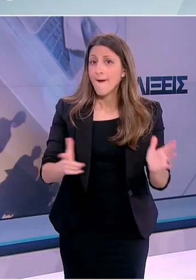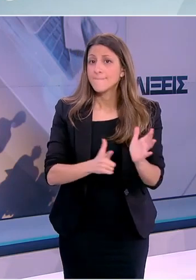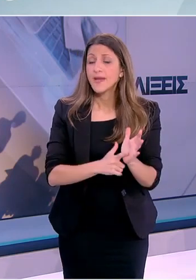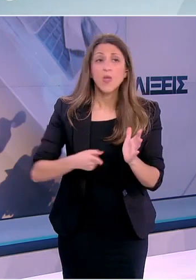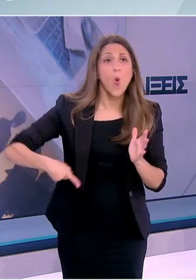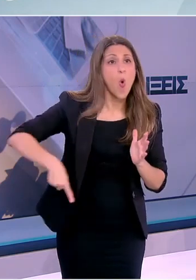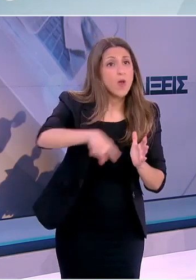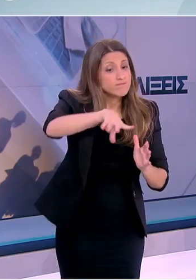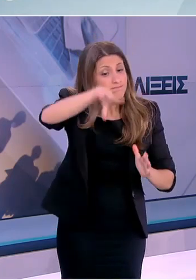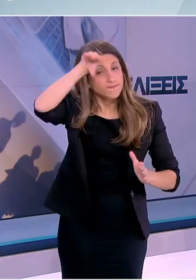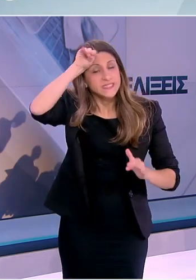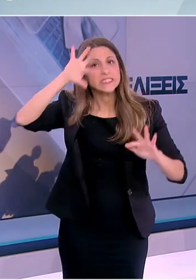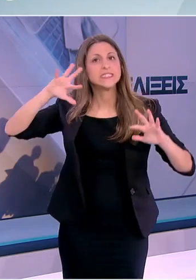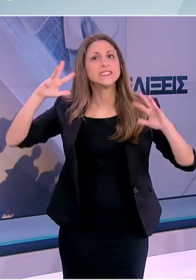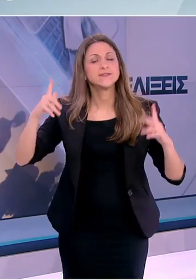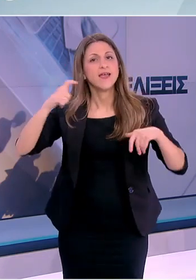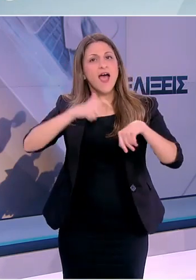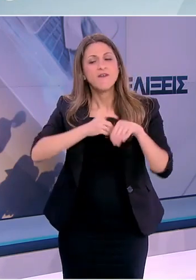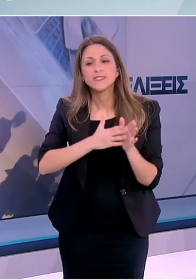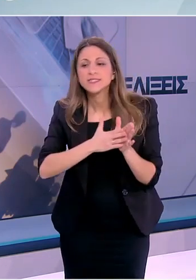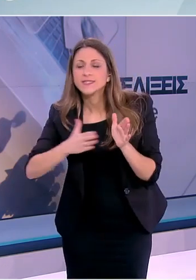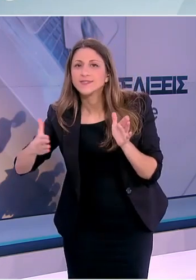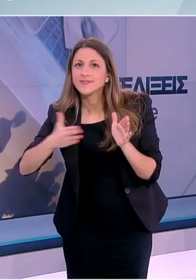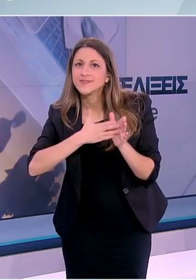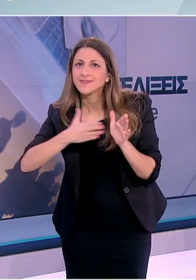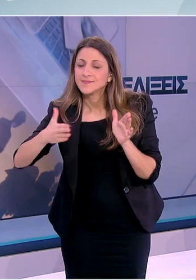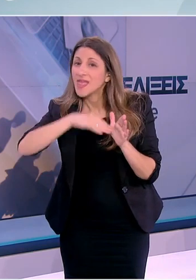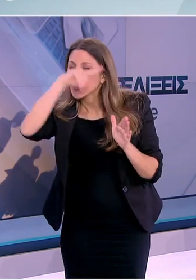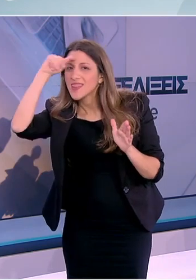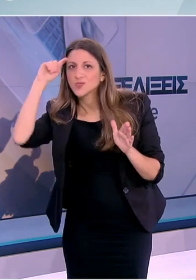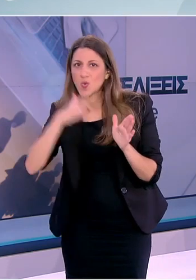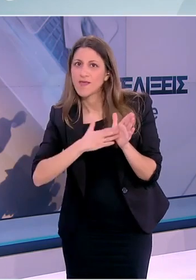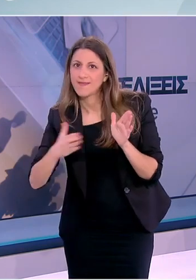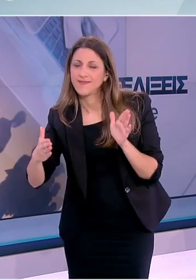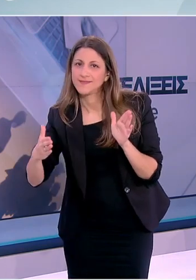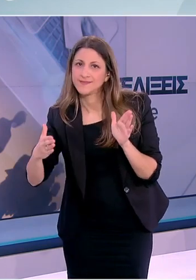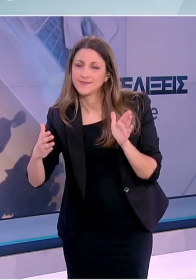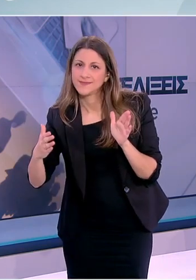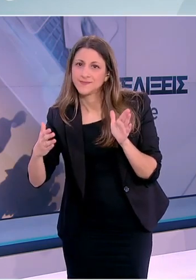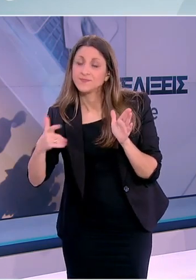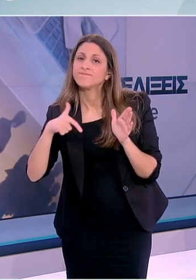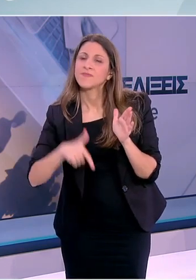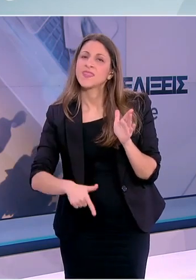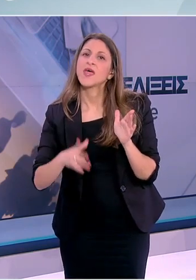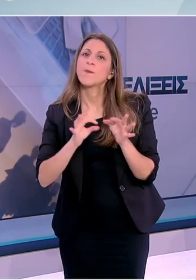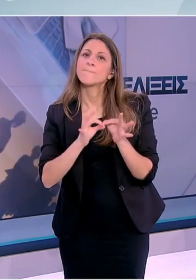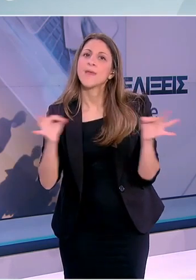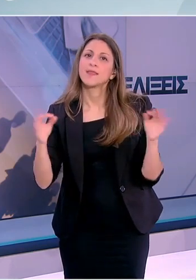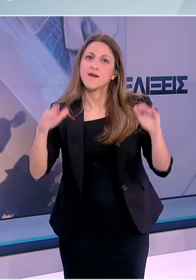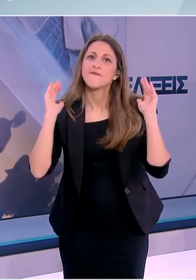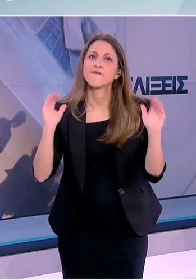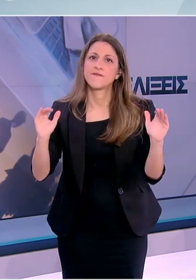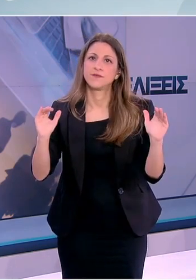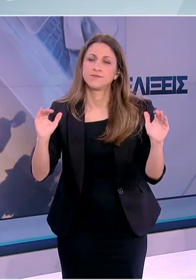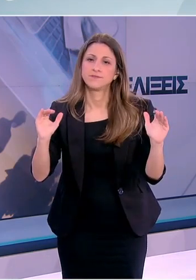αντιληπτό ότι βρισκόμαστε σε ένα συγκεκριμένο σημείο και σε αυτό το σημείο θέλουμε να συνεχίσουμε να εφαρμόζουμε όλα αυτά τα